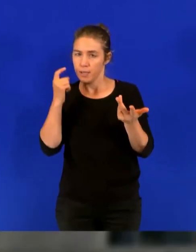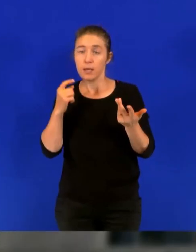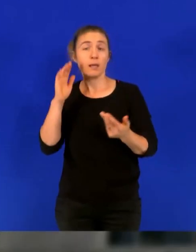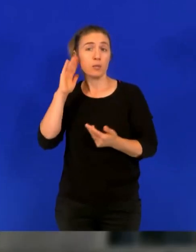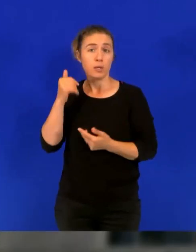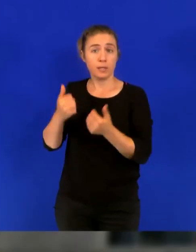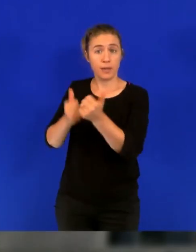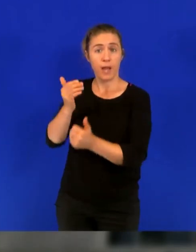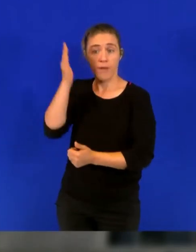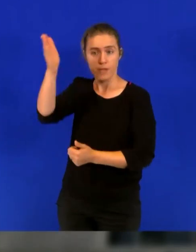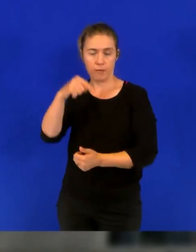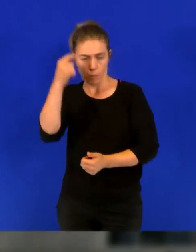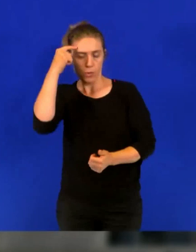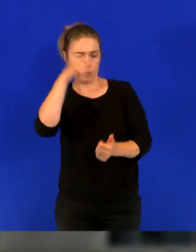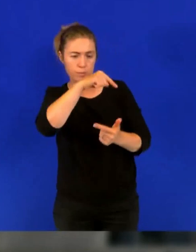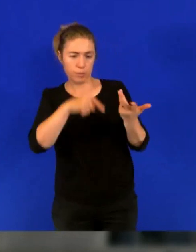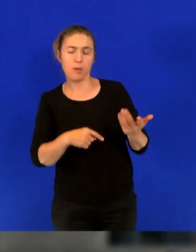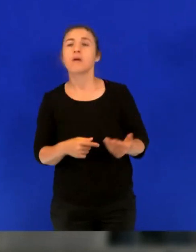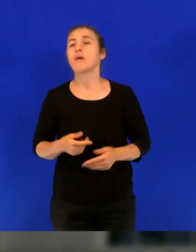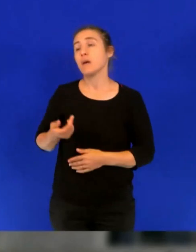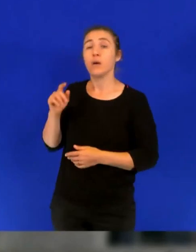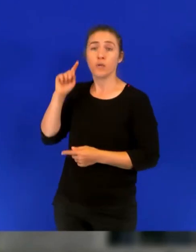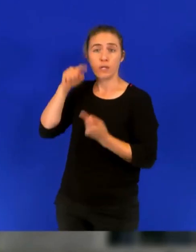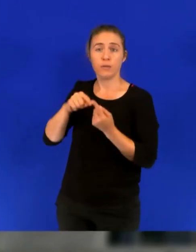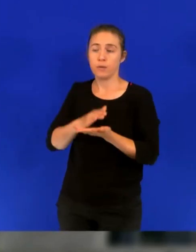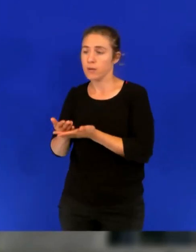demain en conciliant transition écologique,